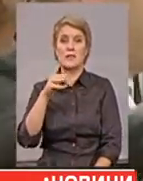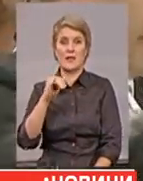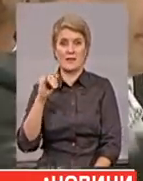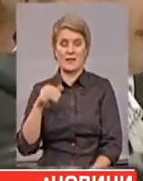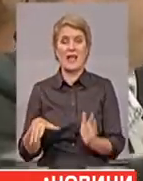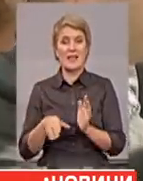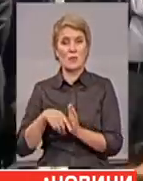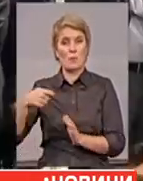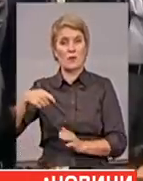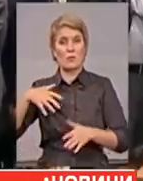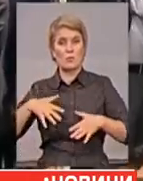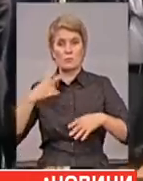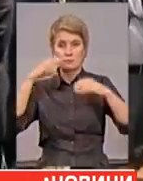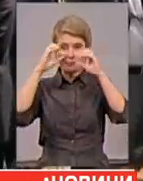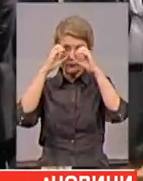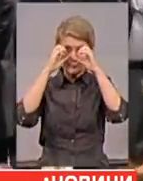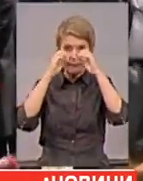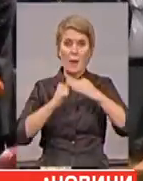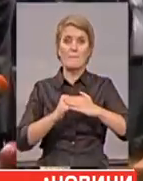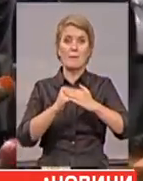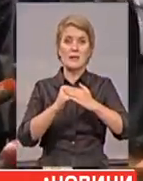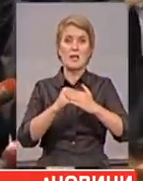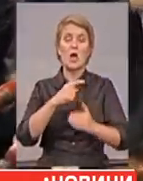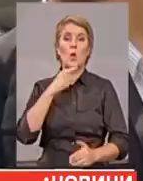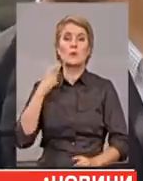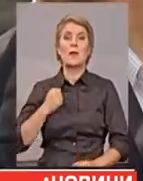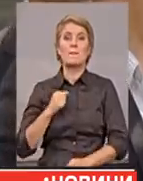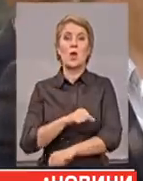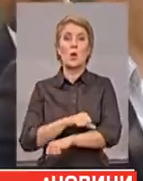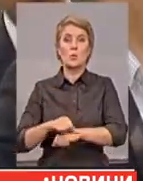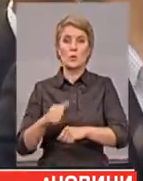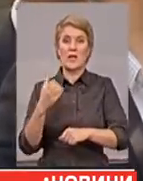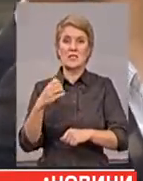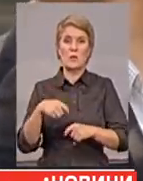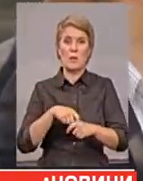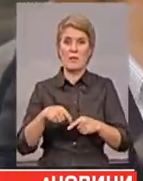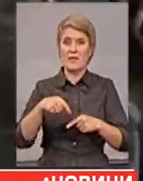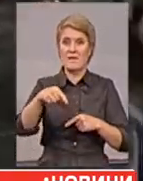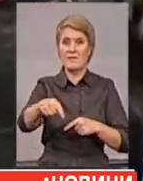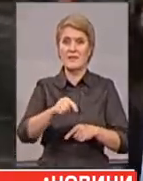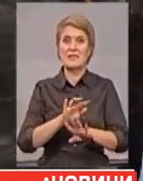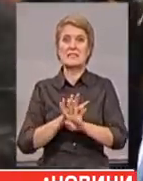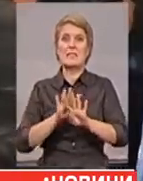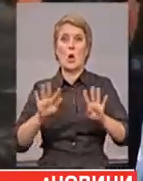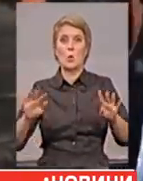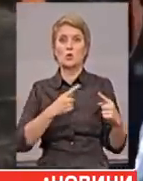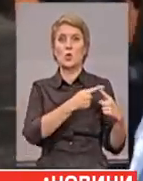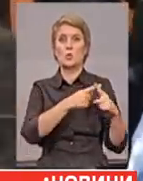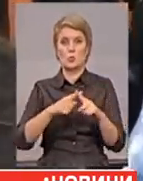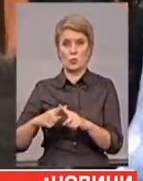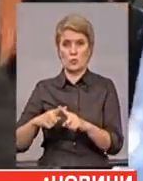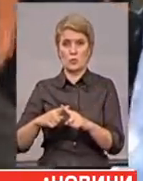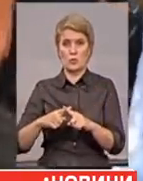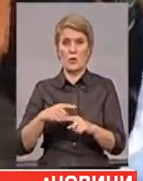вони роздивилися базу російських прикордонників, що за кількасот метрів від загорожі з колючого дроту. Лінію розмежування Порошенко назвав